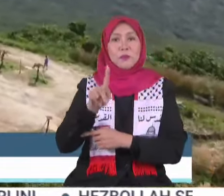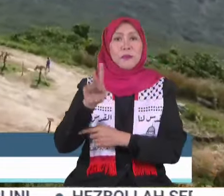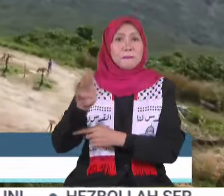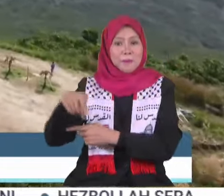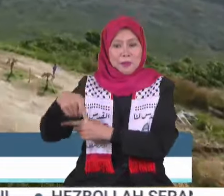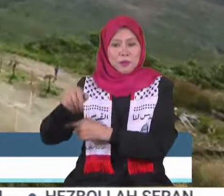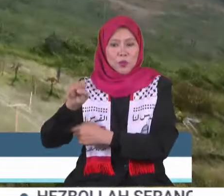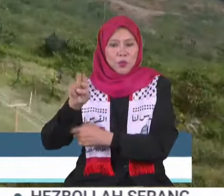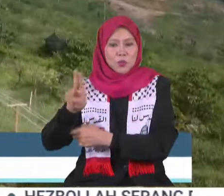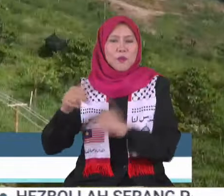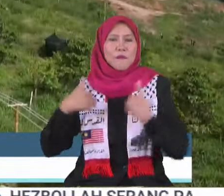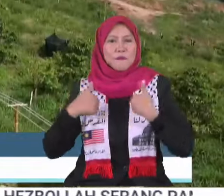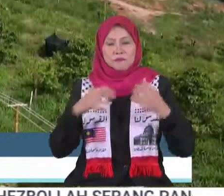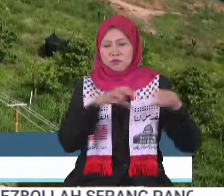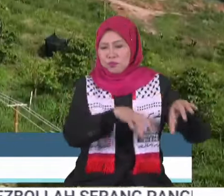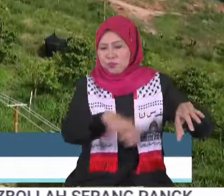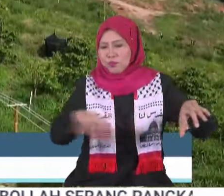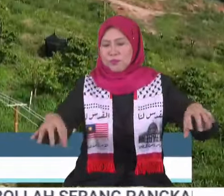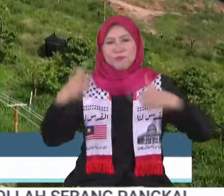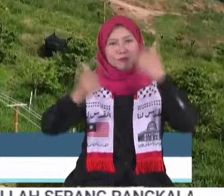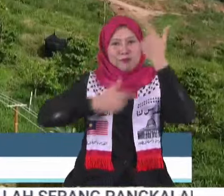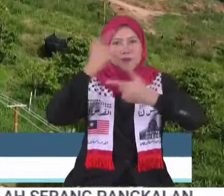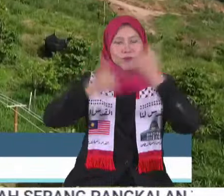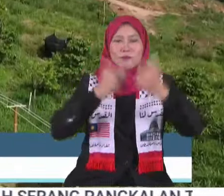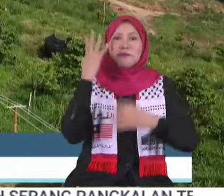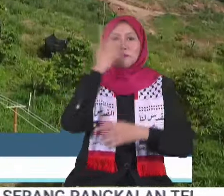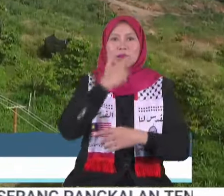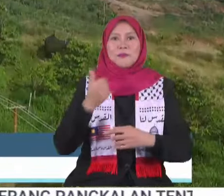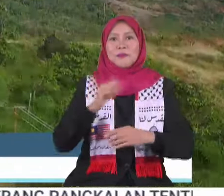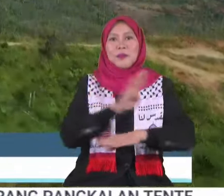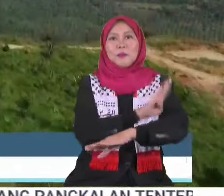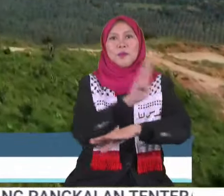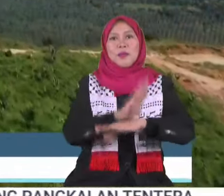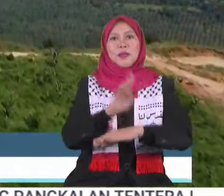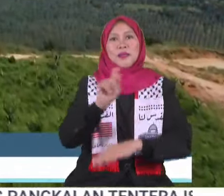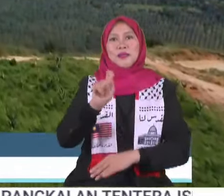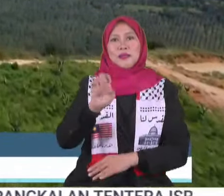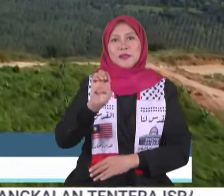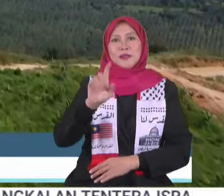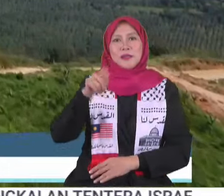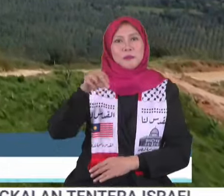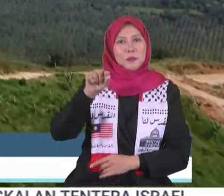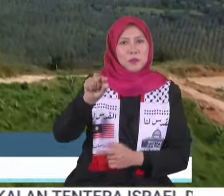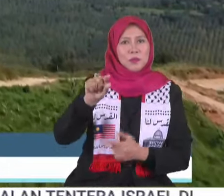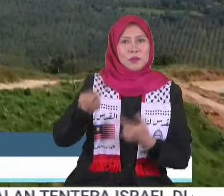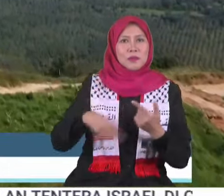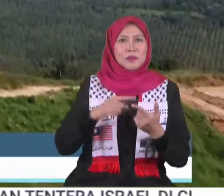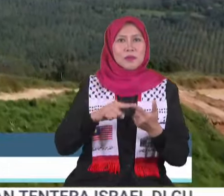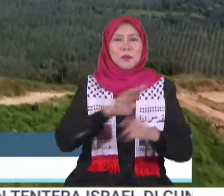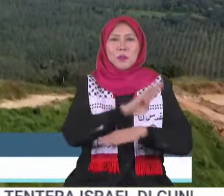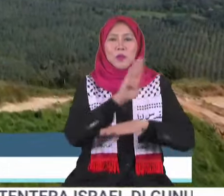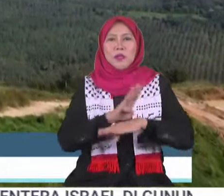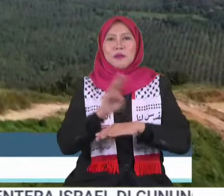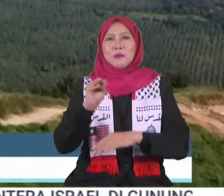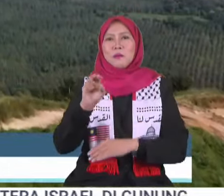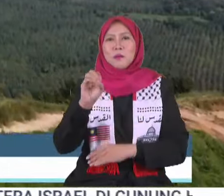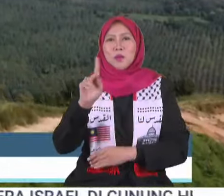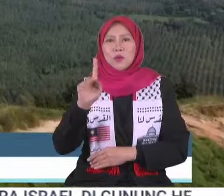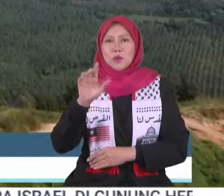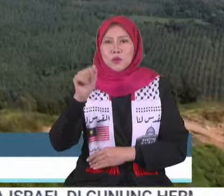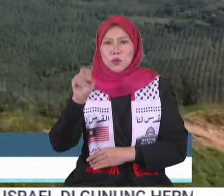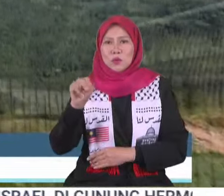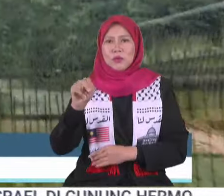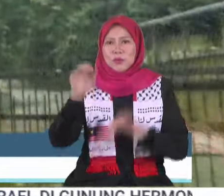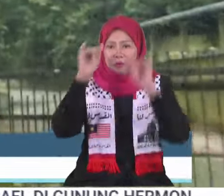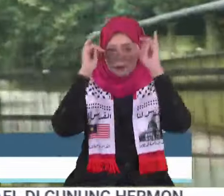mempunyai beberapa destinasi menarik, antaranya Bukit Telipung Changlun, Bukit Mokcun dan Gua Kerbau, Kok